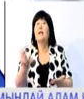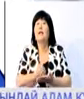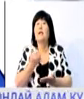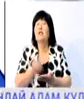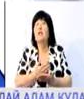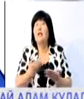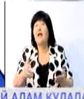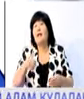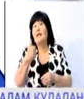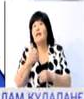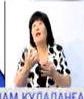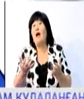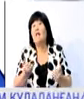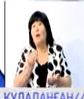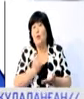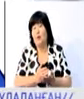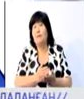жетістіктерін негізге ала отырып,